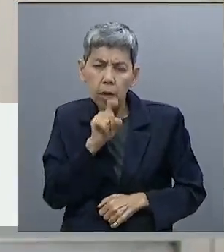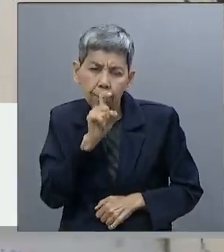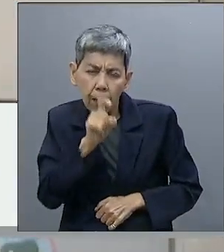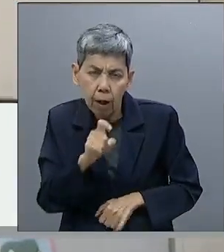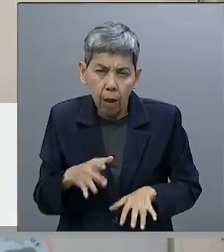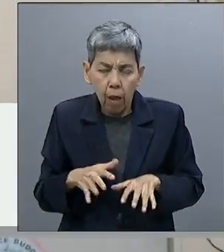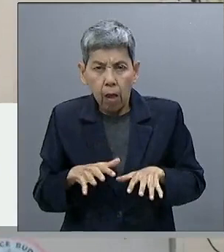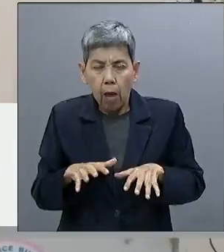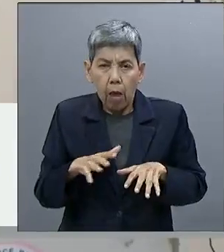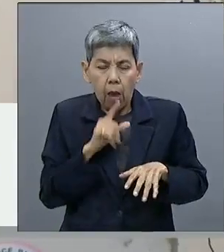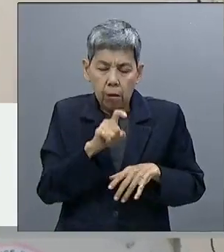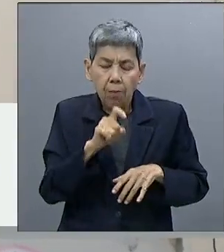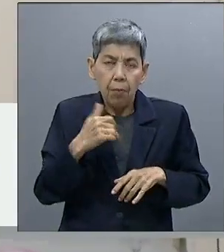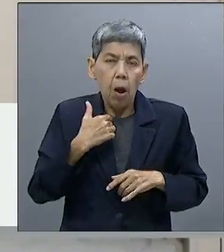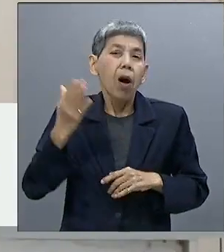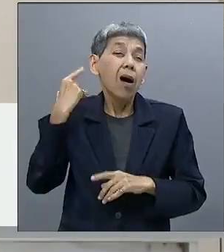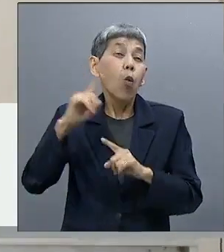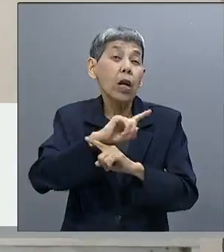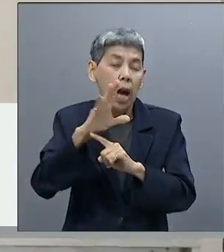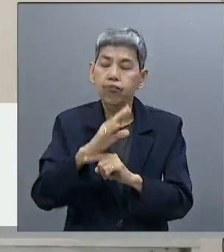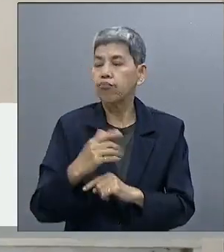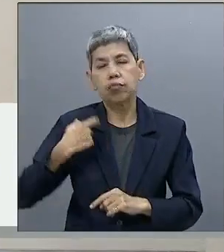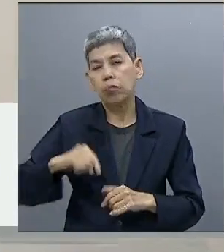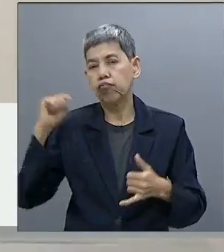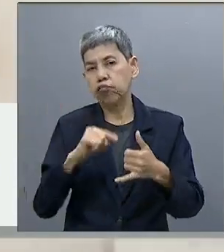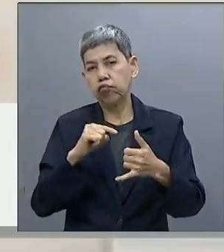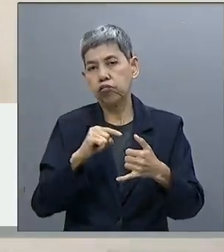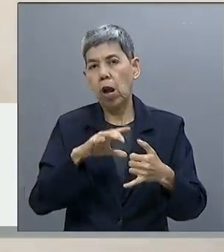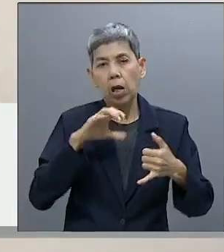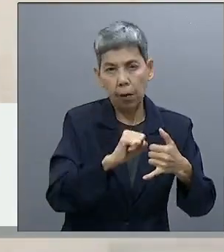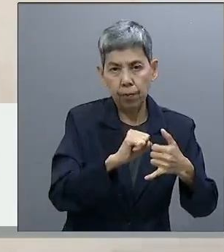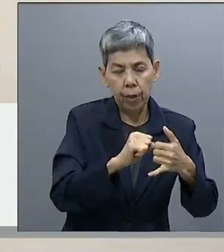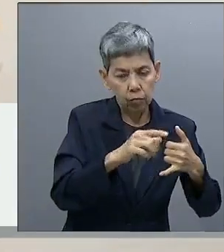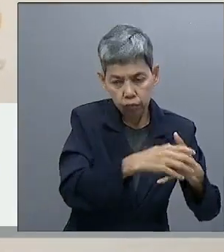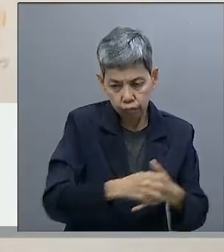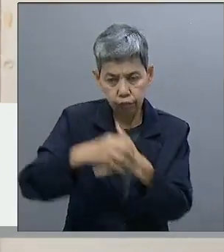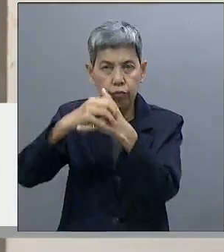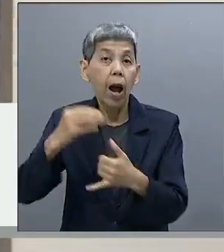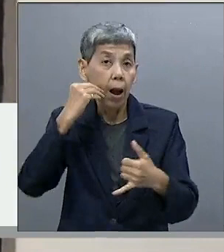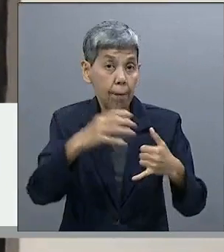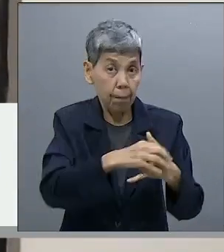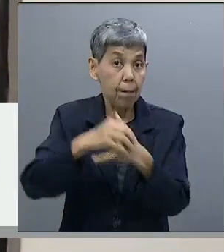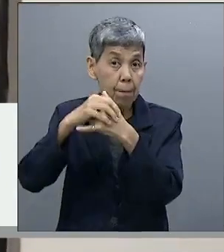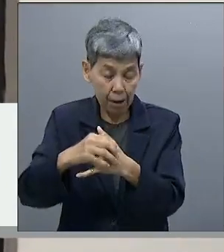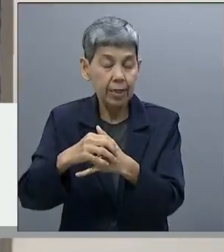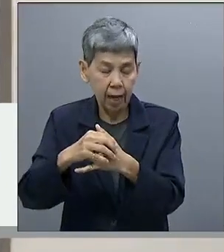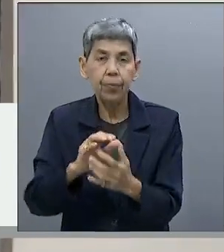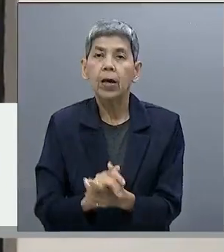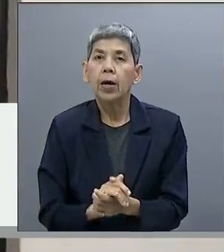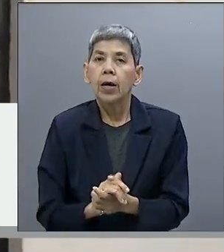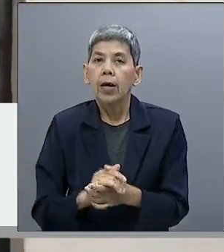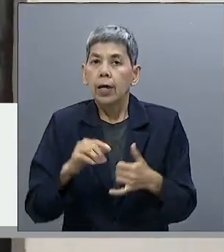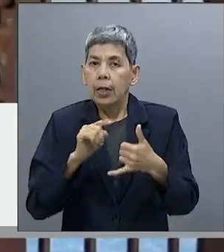5มิถุนายนที่ผ่านมาจึงได้ขอศาลอนุมัติหมายจับและควบคุมตัวที่บ้านพักในตำบลกะลุวรเหนือนะคะ